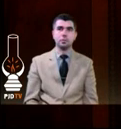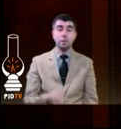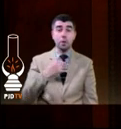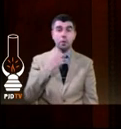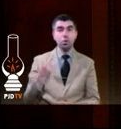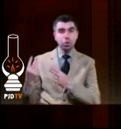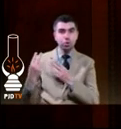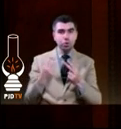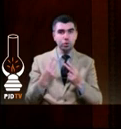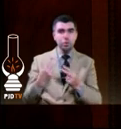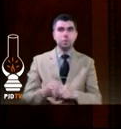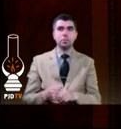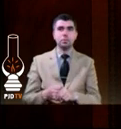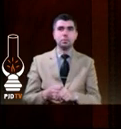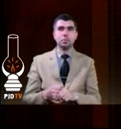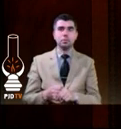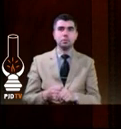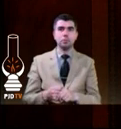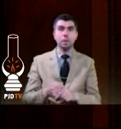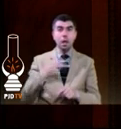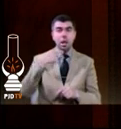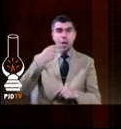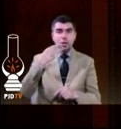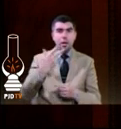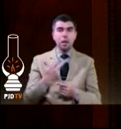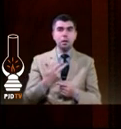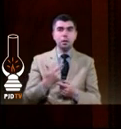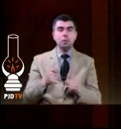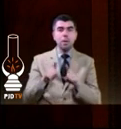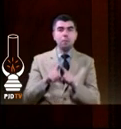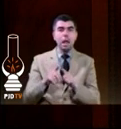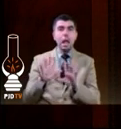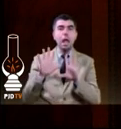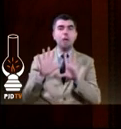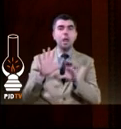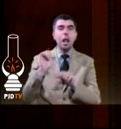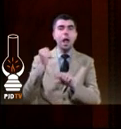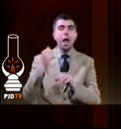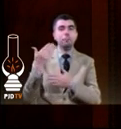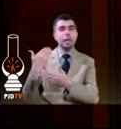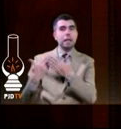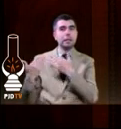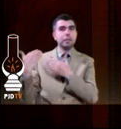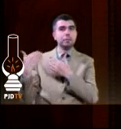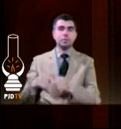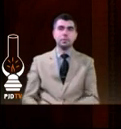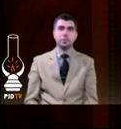وملي جينا لقينا باللي الكلام فيه بدا بعشر سنوات قبل،